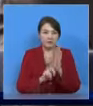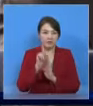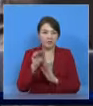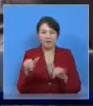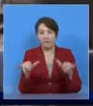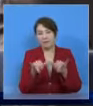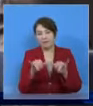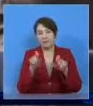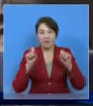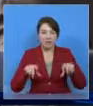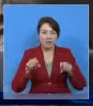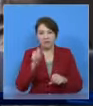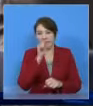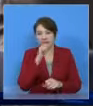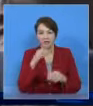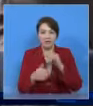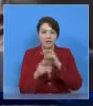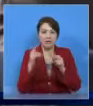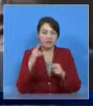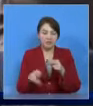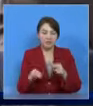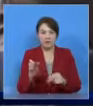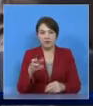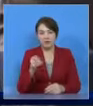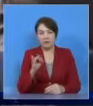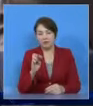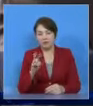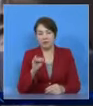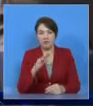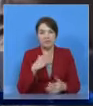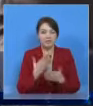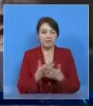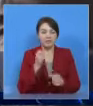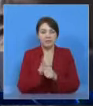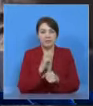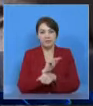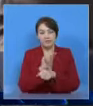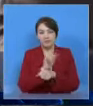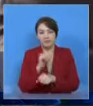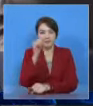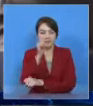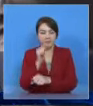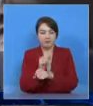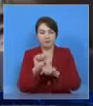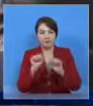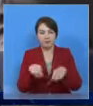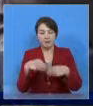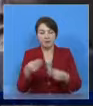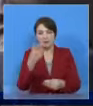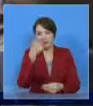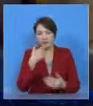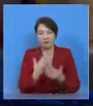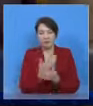поставки мебели для кафе мороженого заканчивая оборудованием и полуфабрикатами через процесс обучения персонала можем предоставить своё